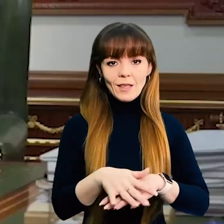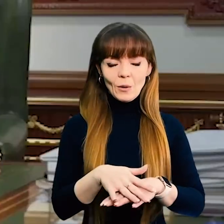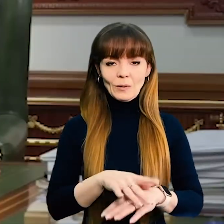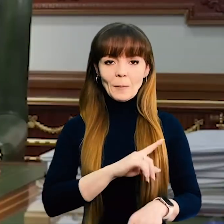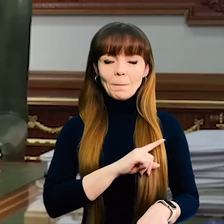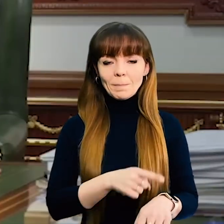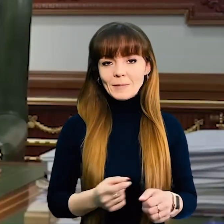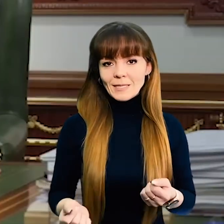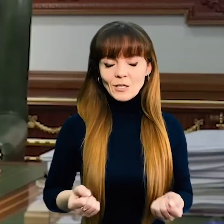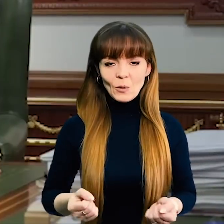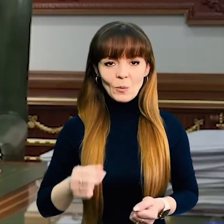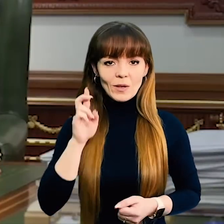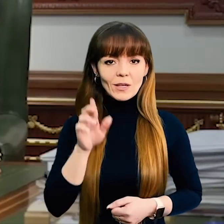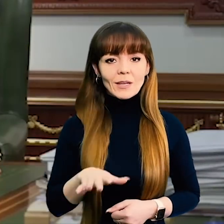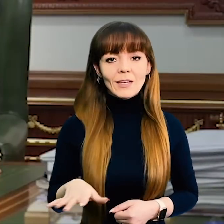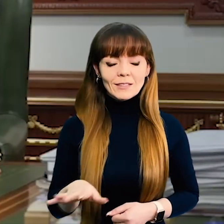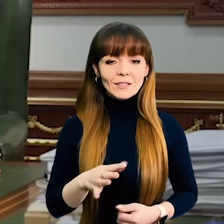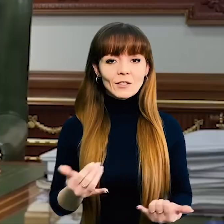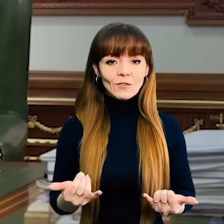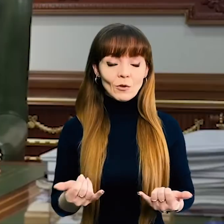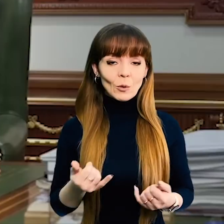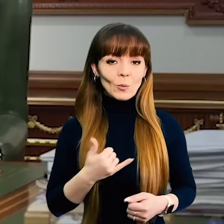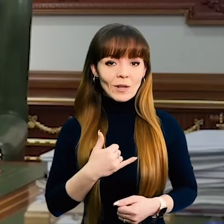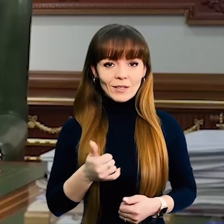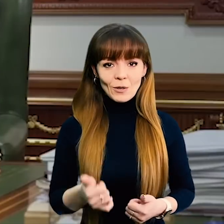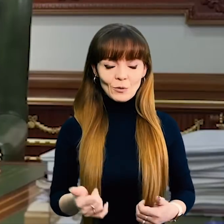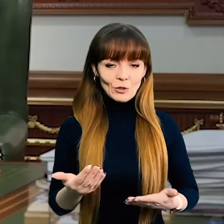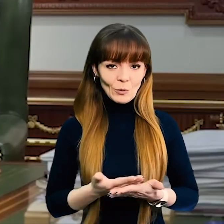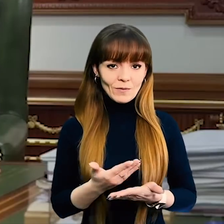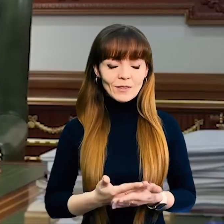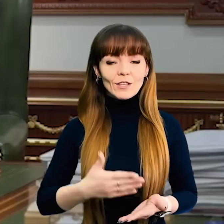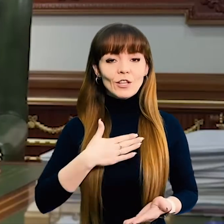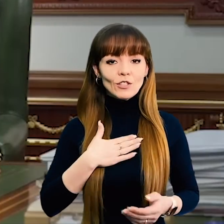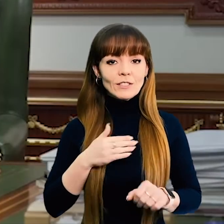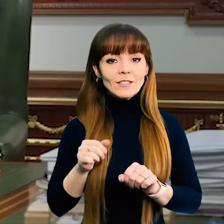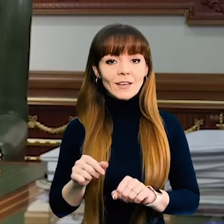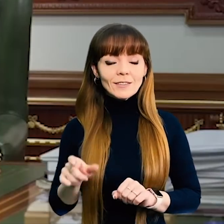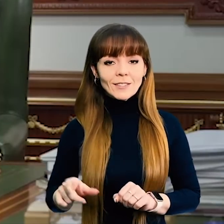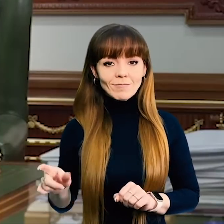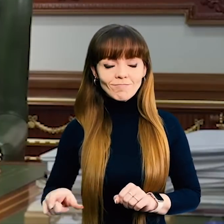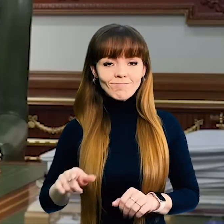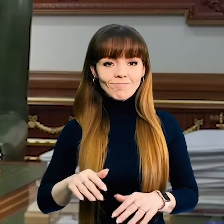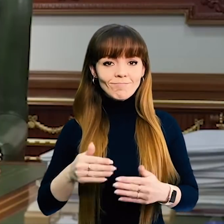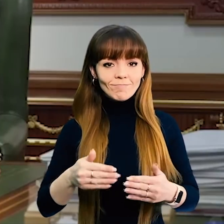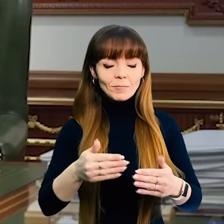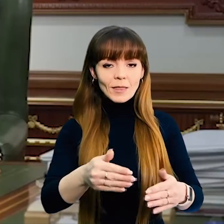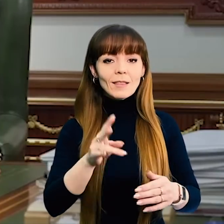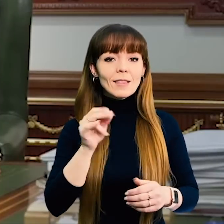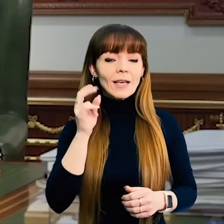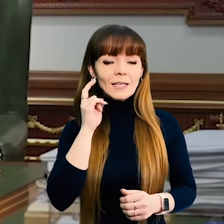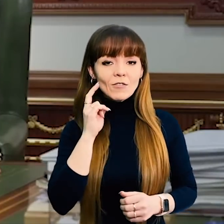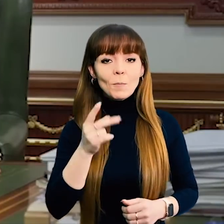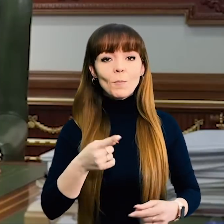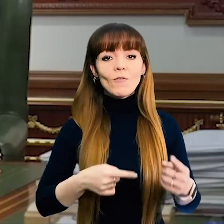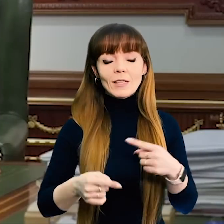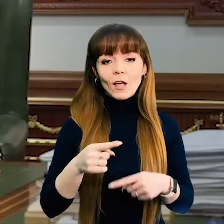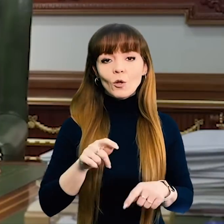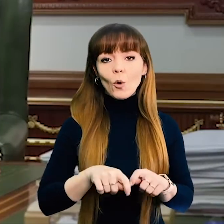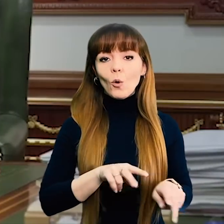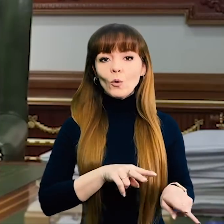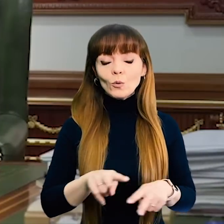Мудрі народи міцної країни, сьогодні у нас хороша новина. Наші захисники просуваються на